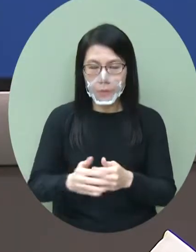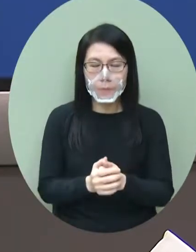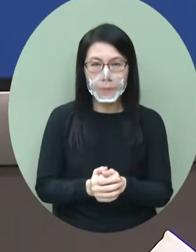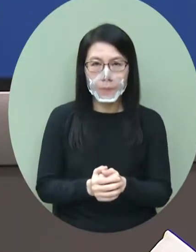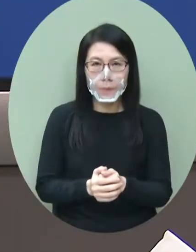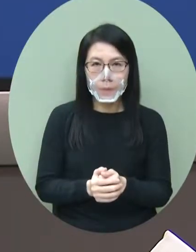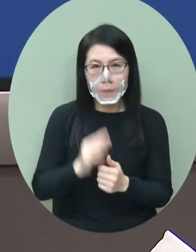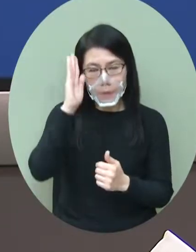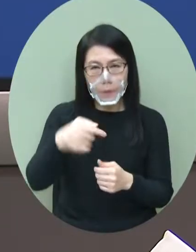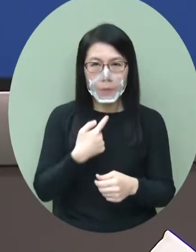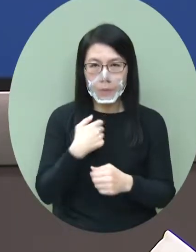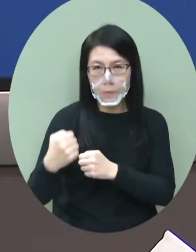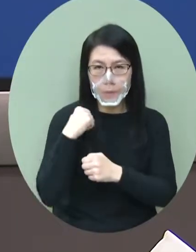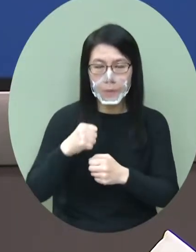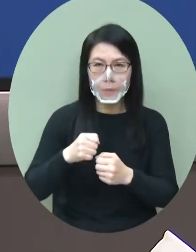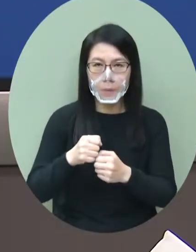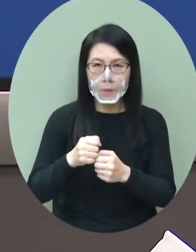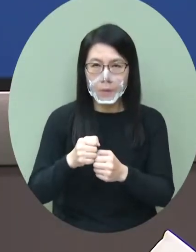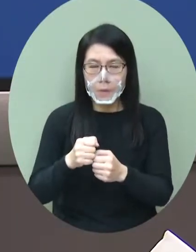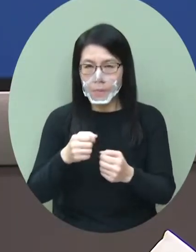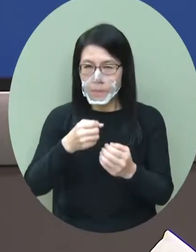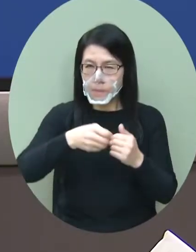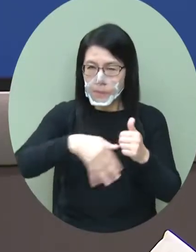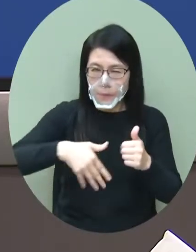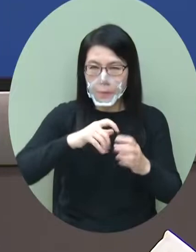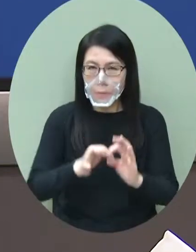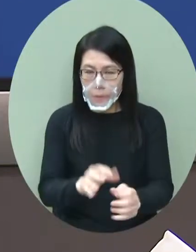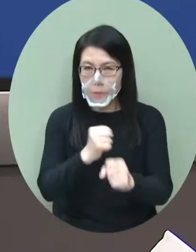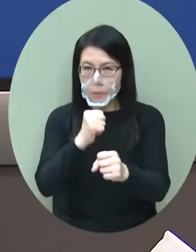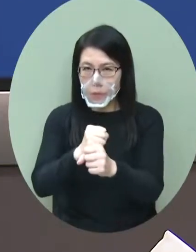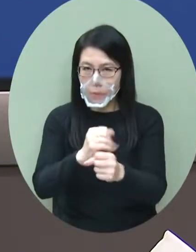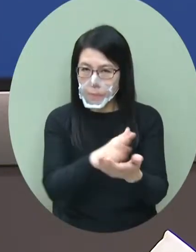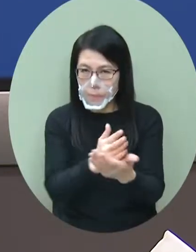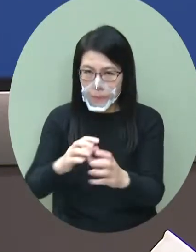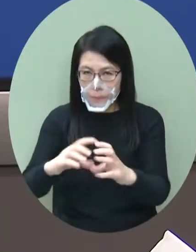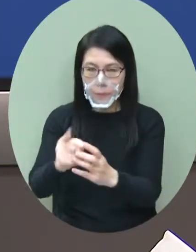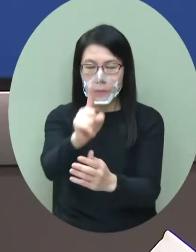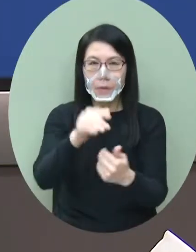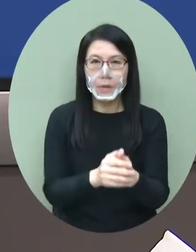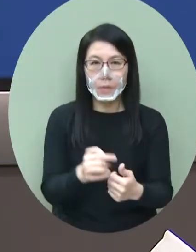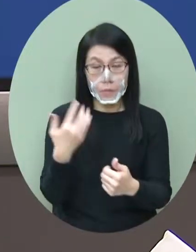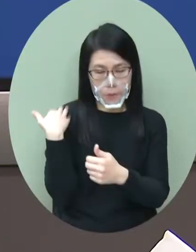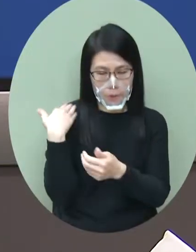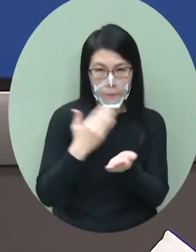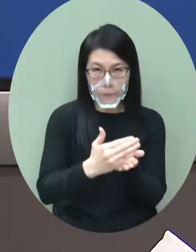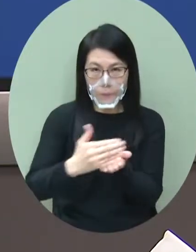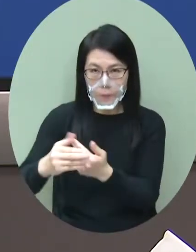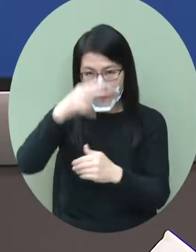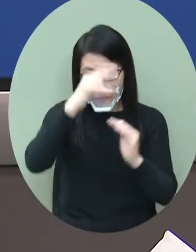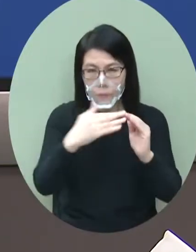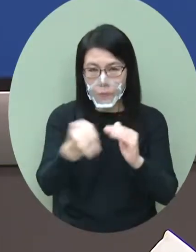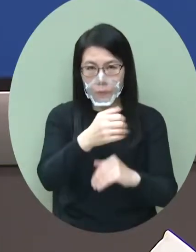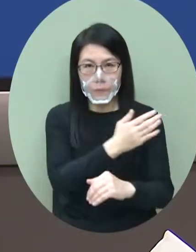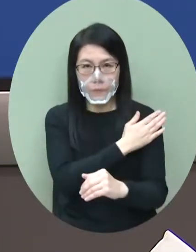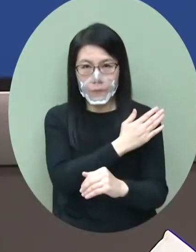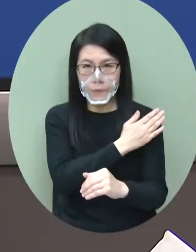会详细的交代。为了更加有力的统筹上述的工作，我在早前分派了两位局